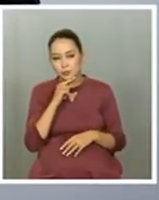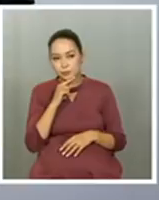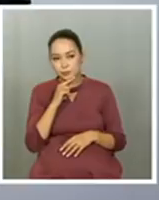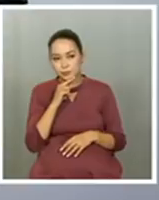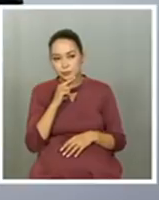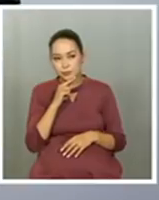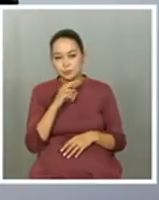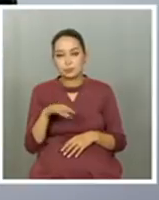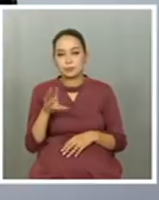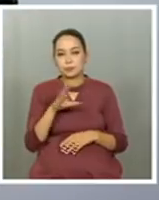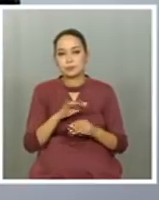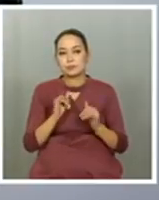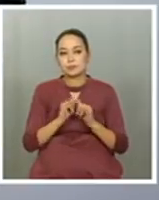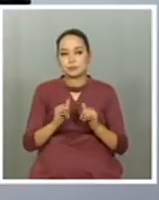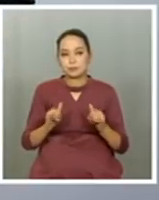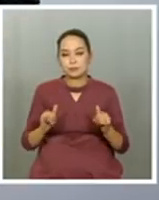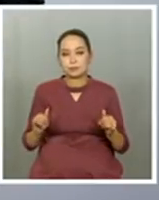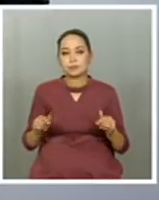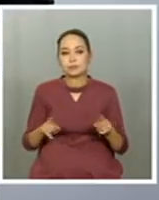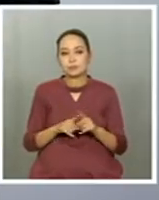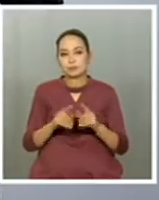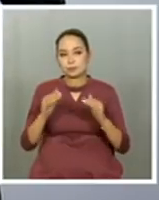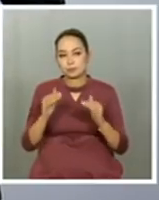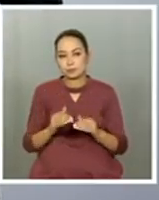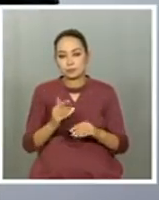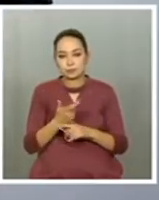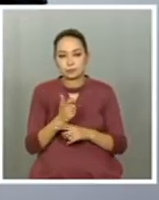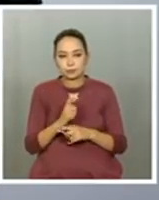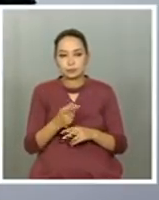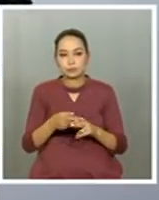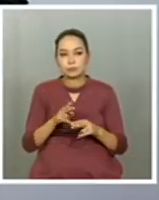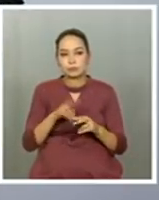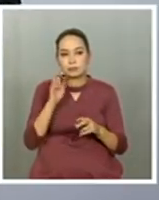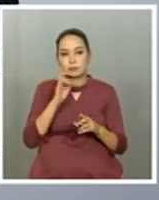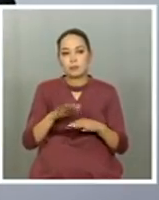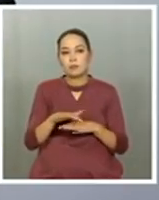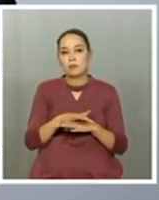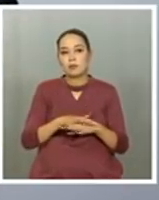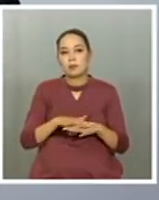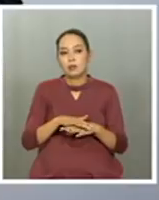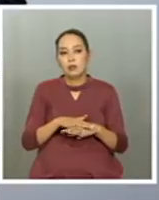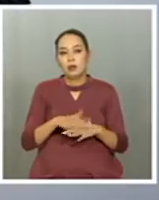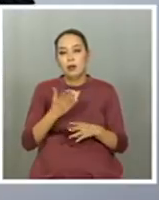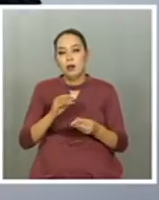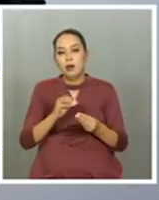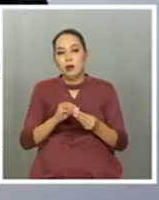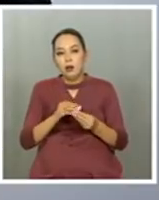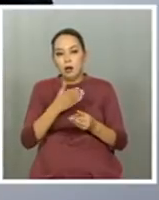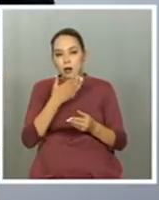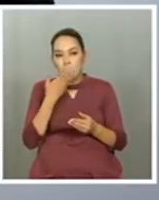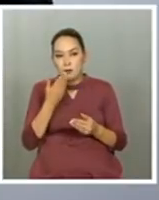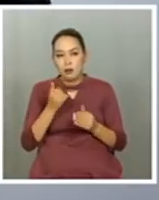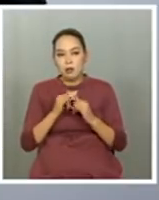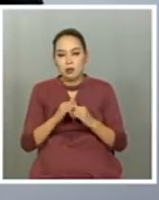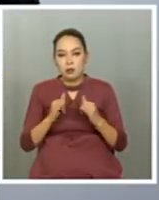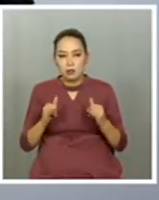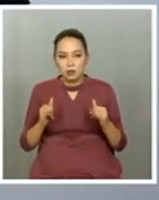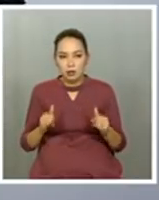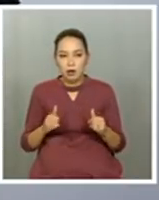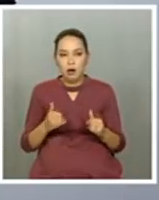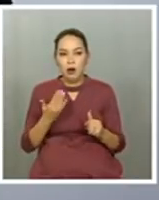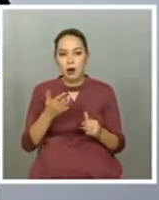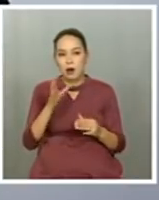секторды дамытуға біршама мүмкіншілік төмен. Өйткені бұл мемлекеттерде тұрақсыздық, яғни тұрақтылық жоқ, сондықтан бірінші